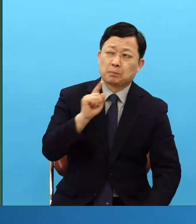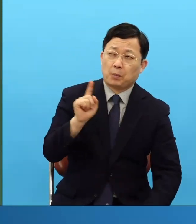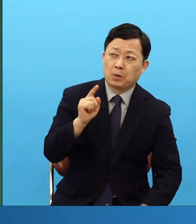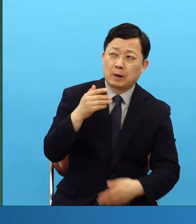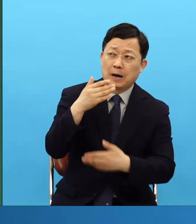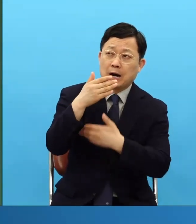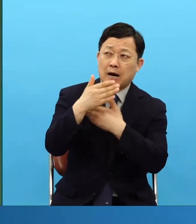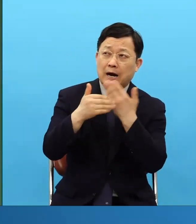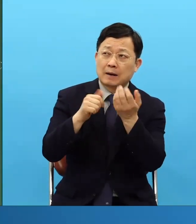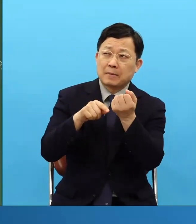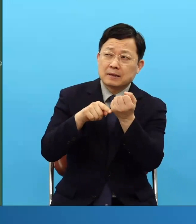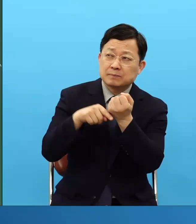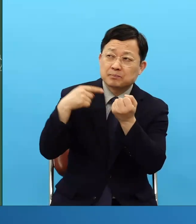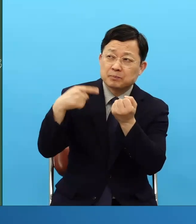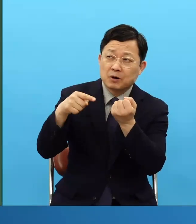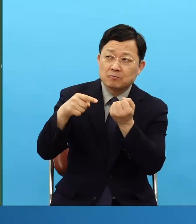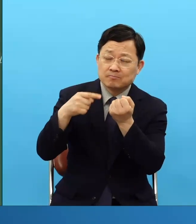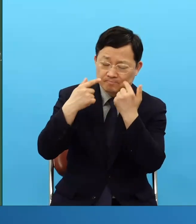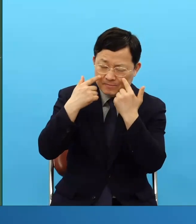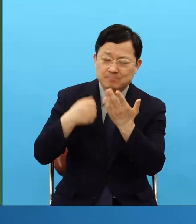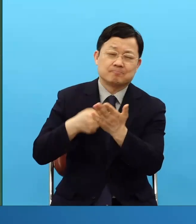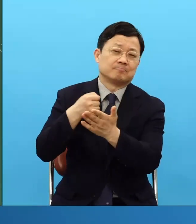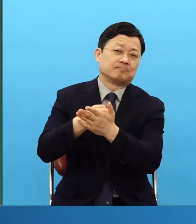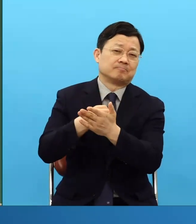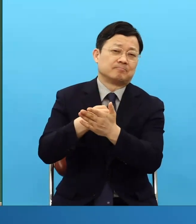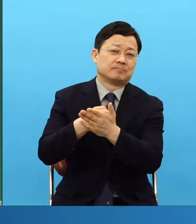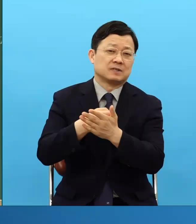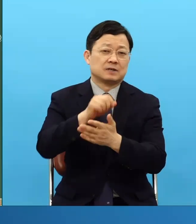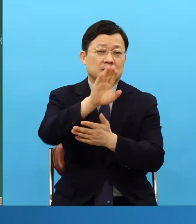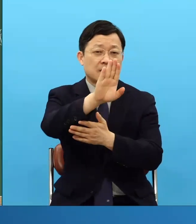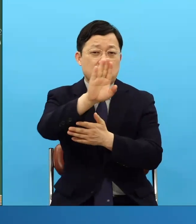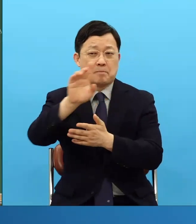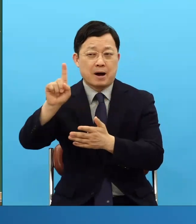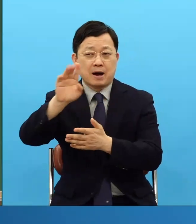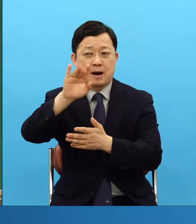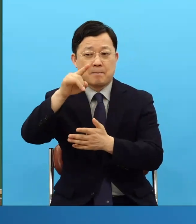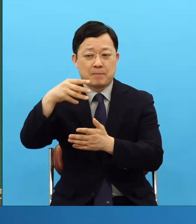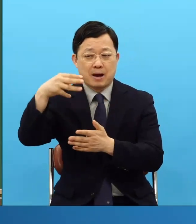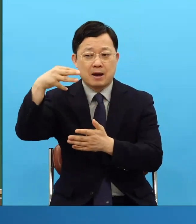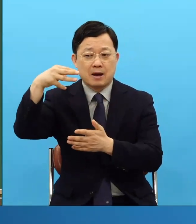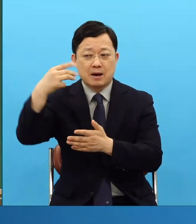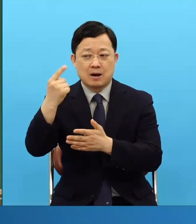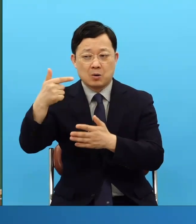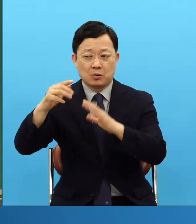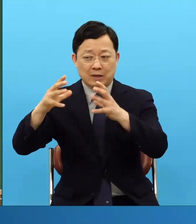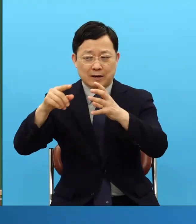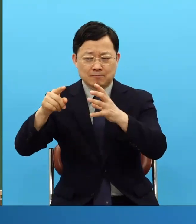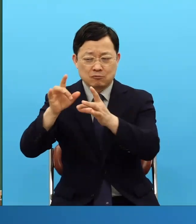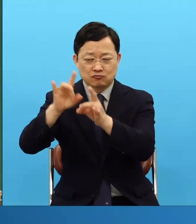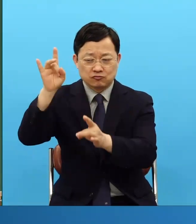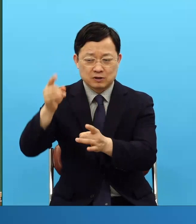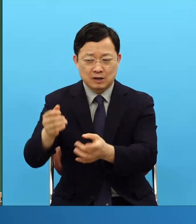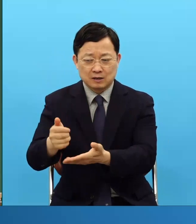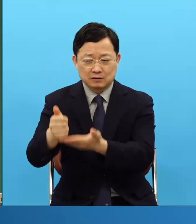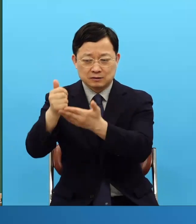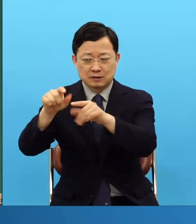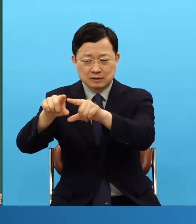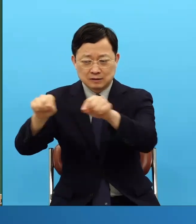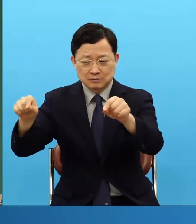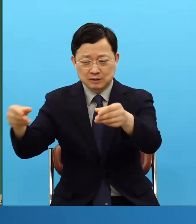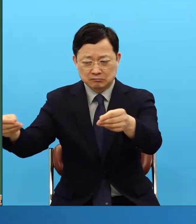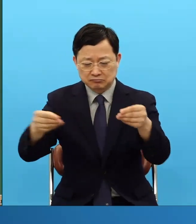his heart. 그 바벨론에서 하나님의 증거 보이기로 우상 제물 먹지 않기로 딱